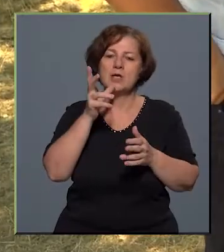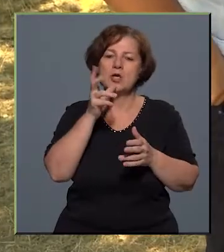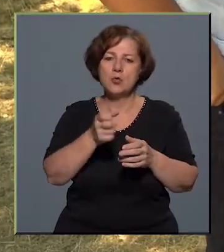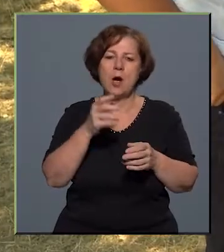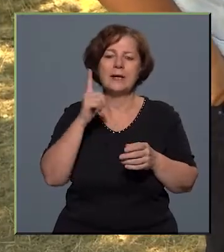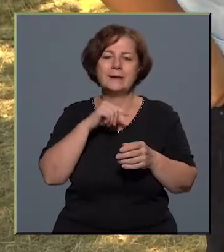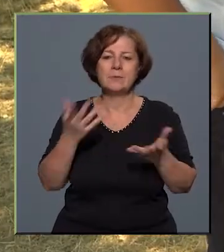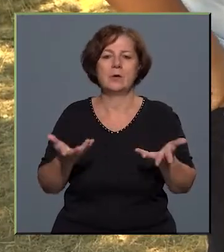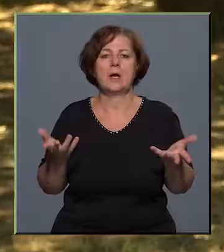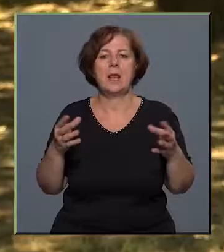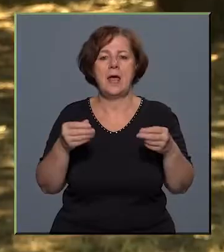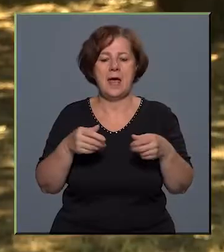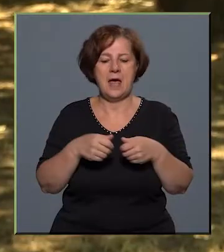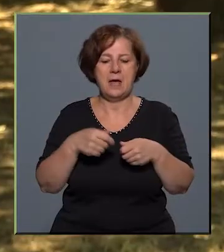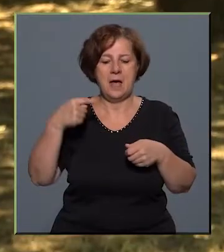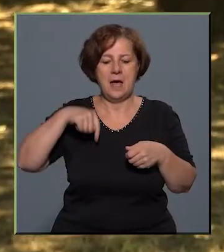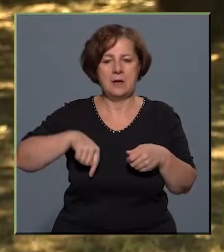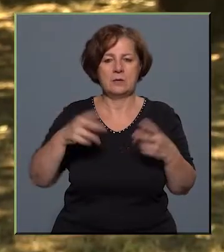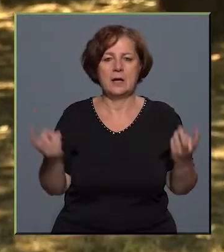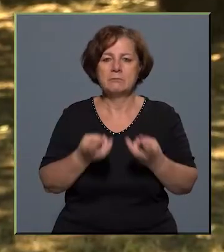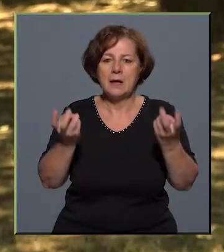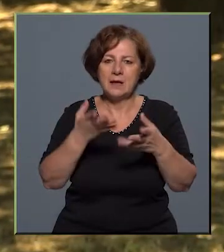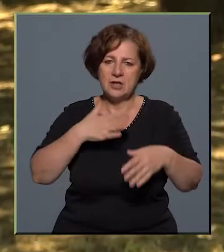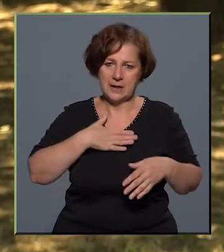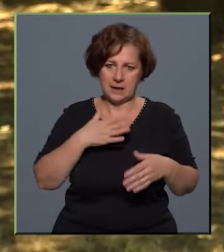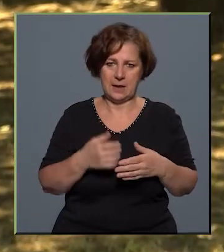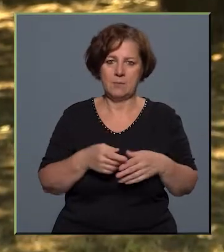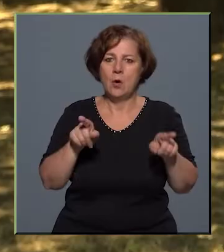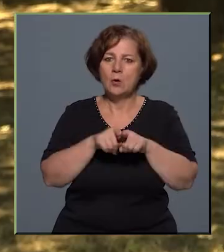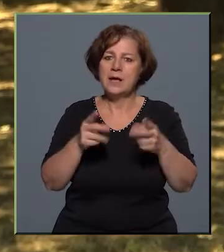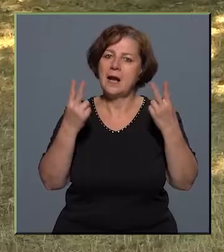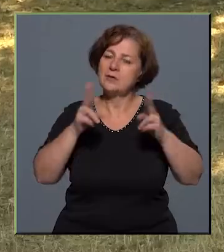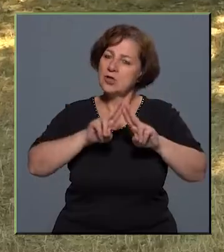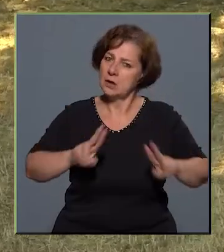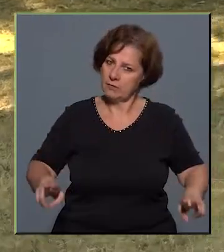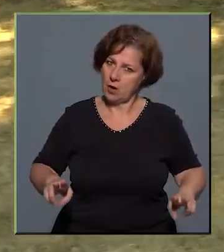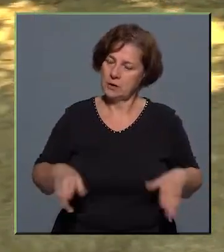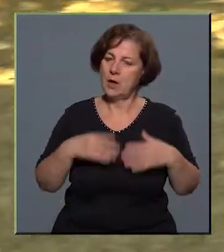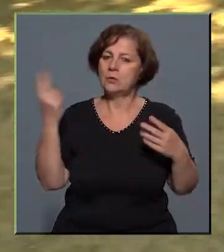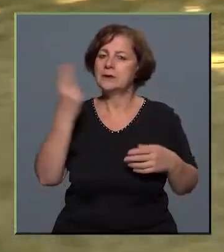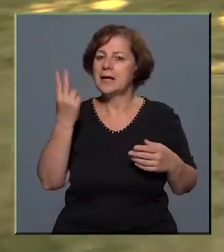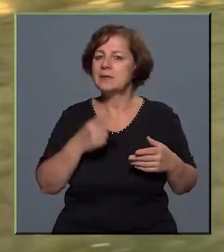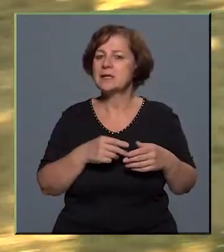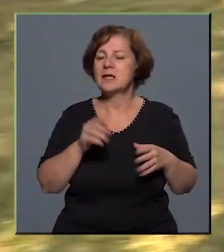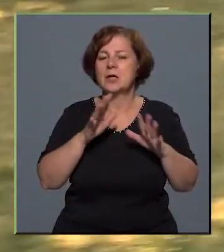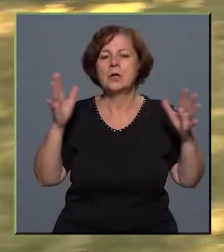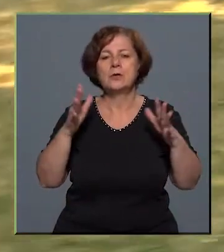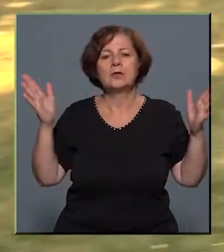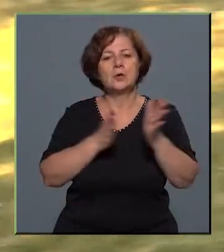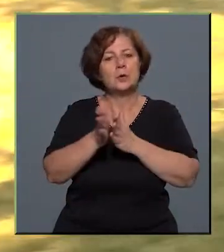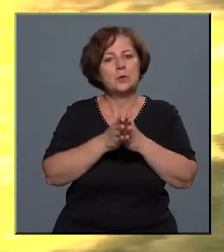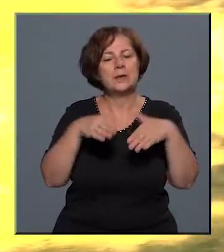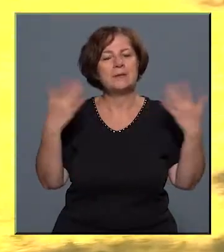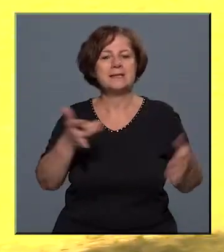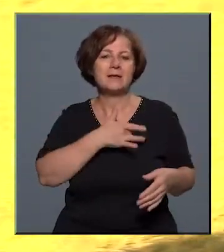úr, a Szokka Hungary Sportszövetség elnöke megkeresett engem, hogy ilyen lehetőség van, akkor természetesen nagyon örültem, hogy hiszen